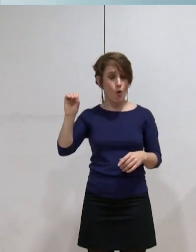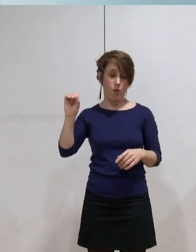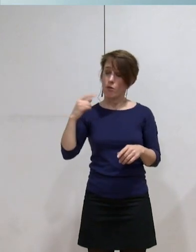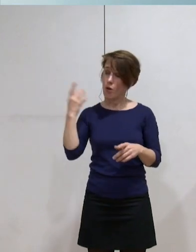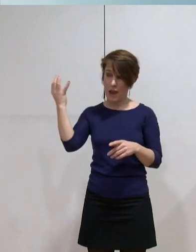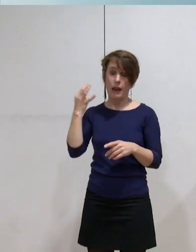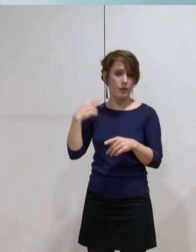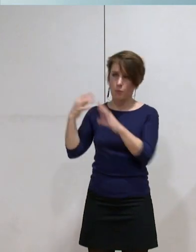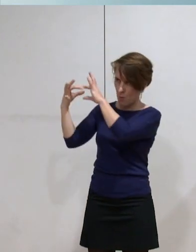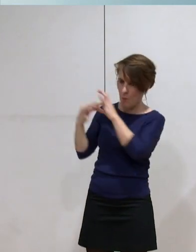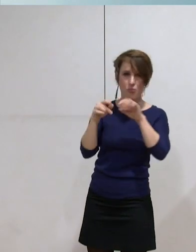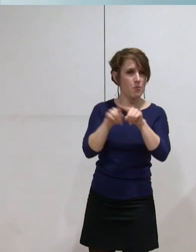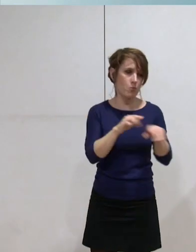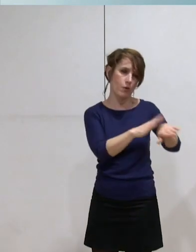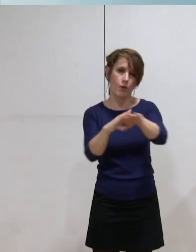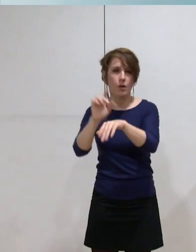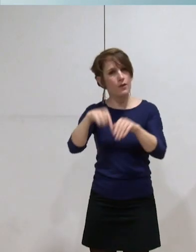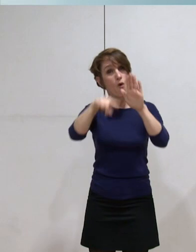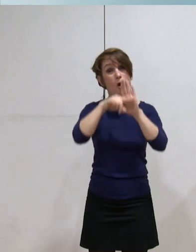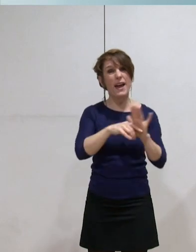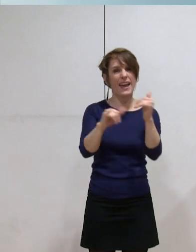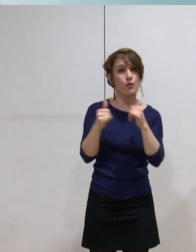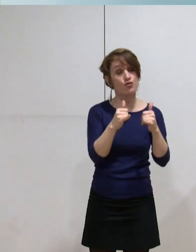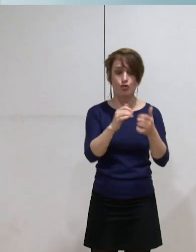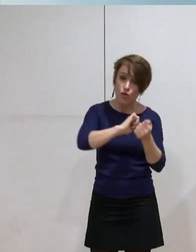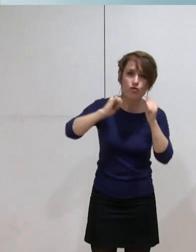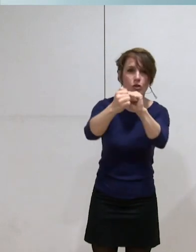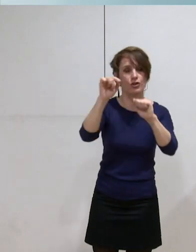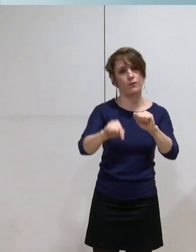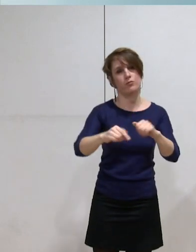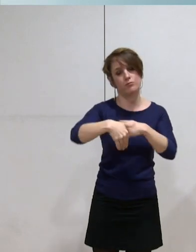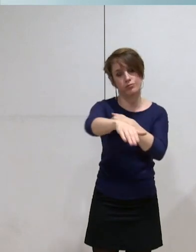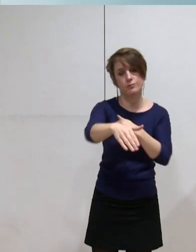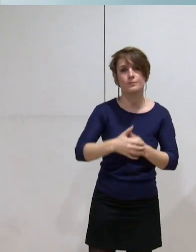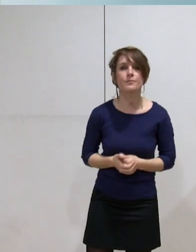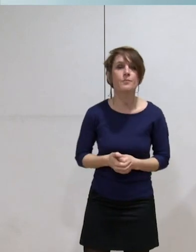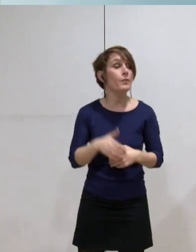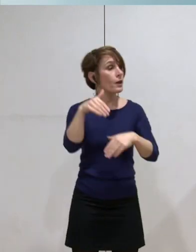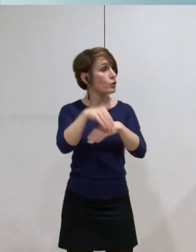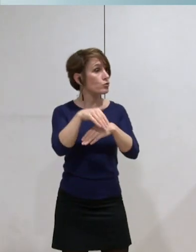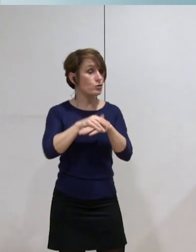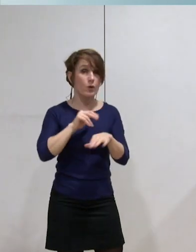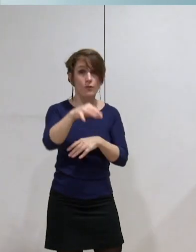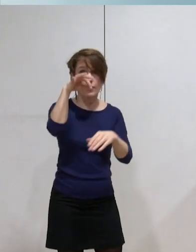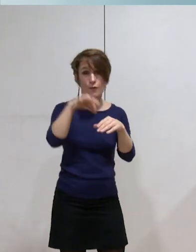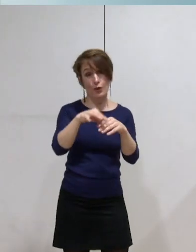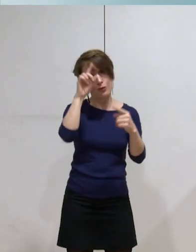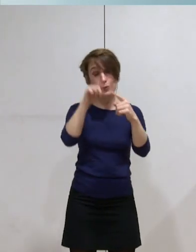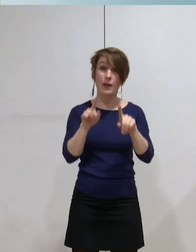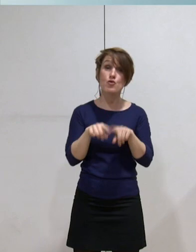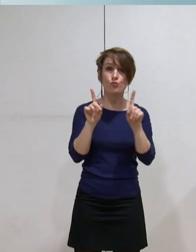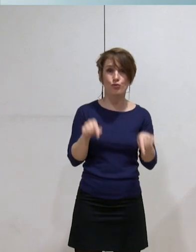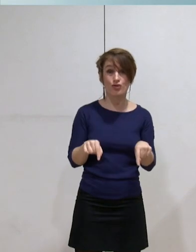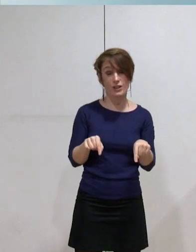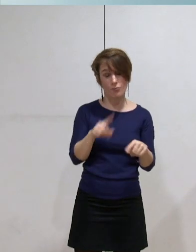du jeu alors ce soir nous allons voter le budget objet principal de du conseil municipal de ce soir